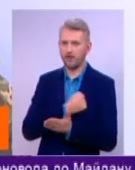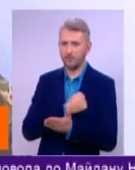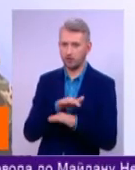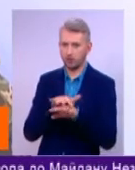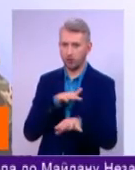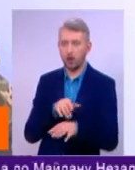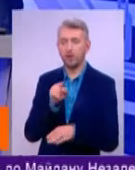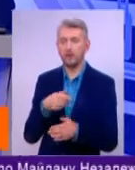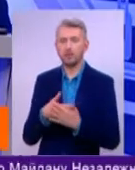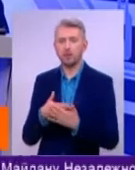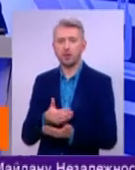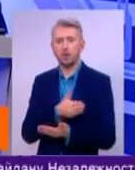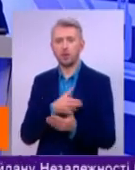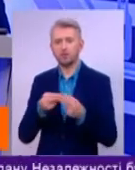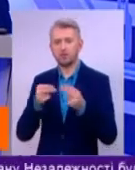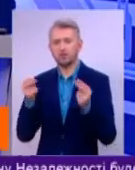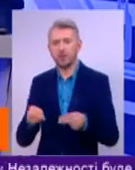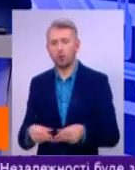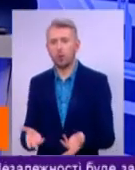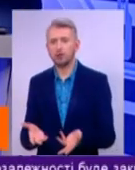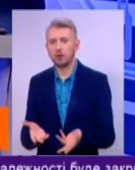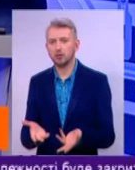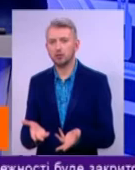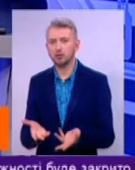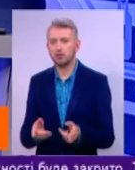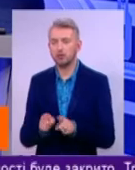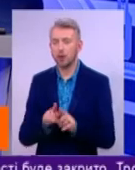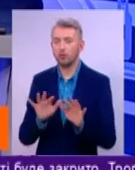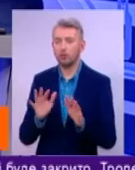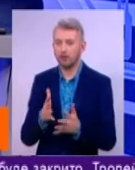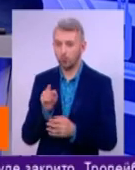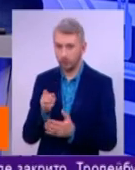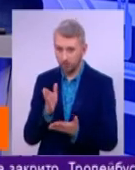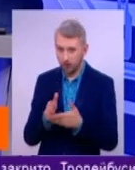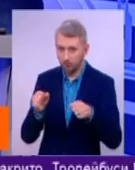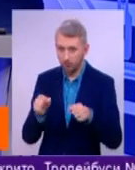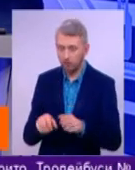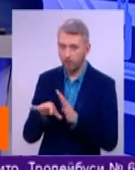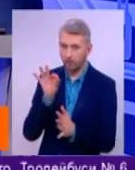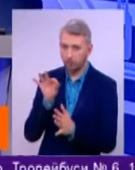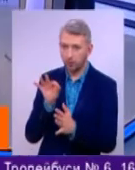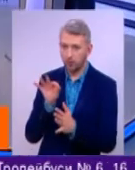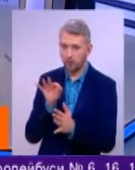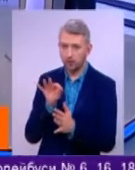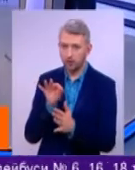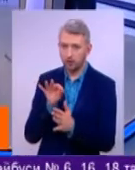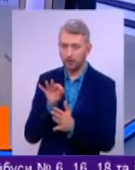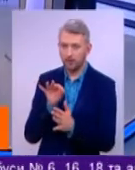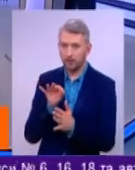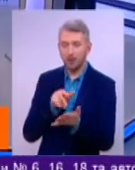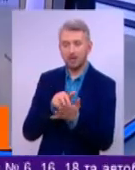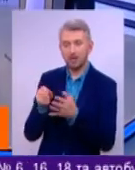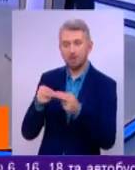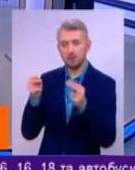він, наприклад, хоче підписати контракт. В такому випадку він має право вибору іти